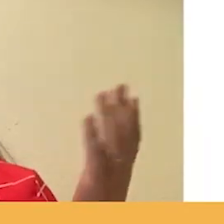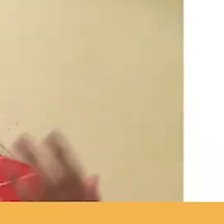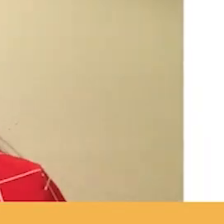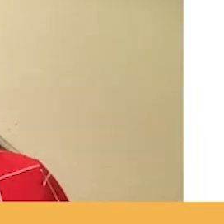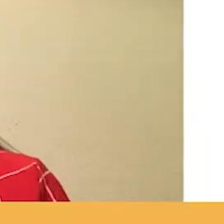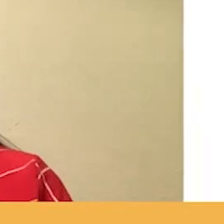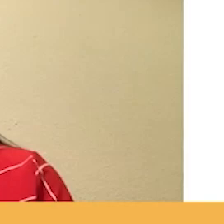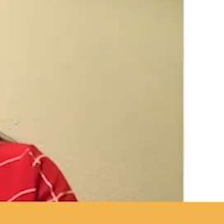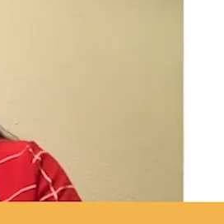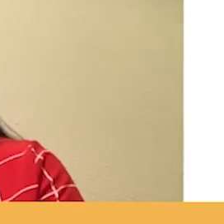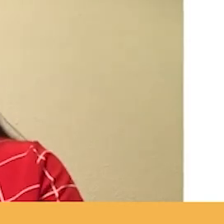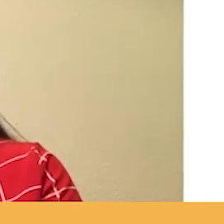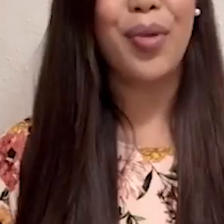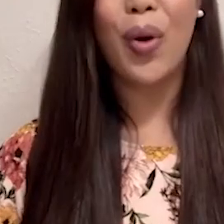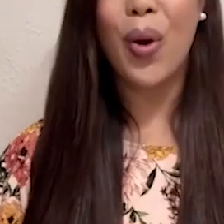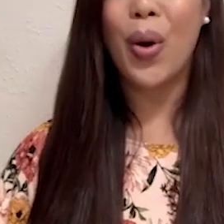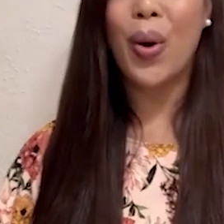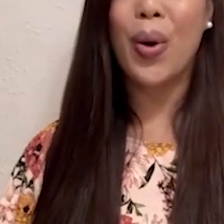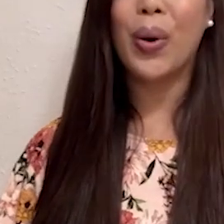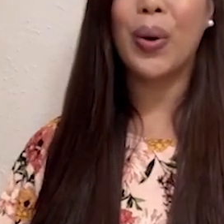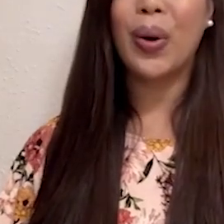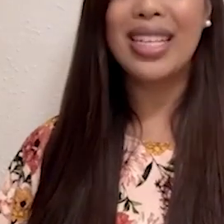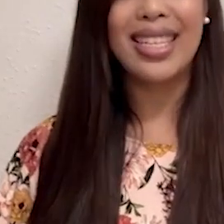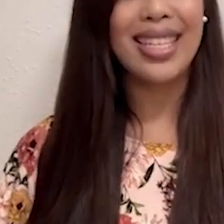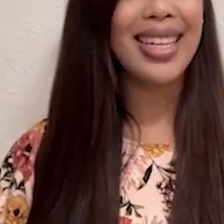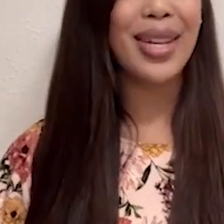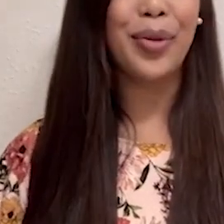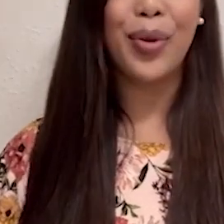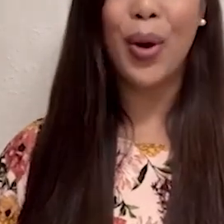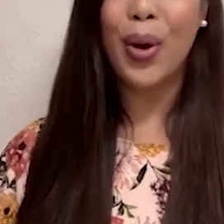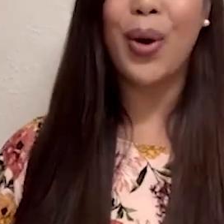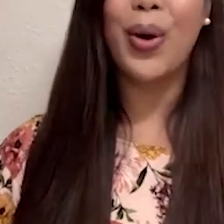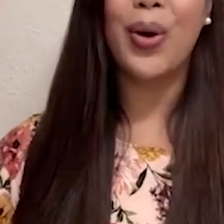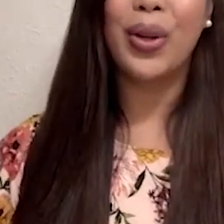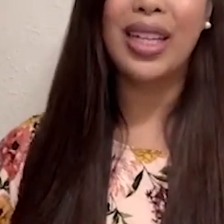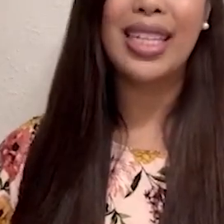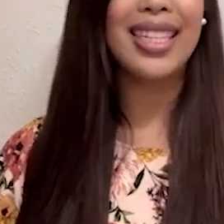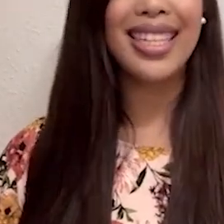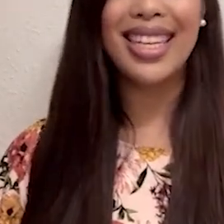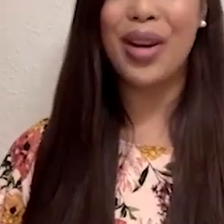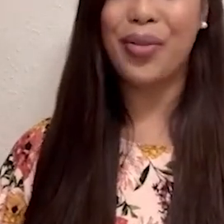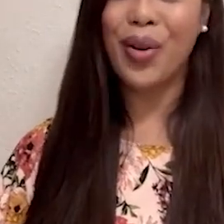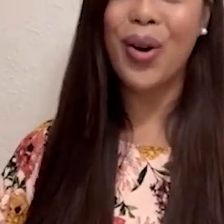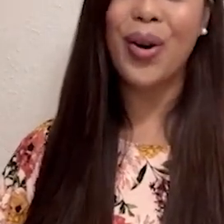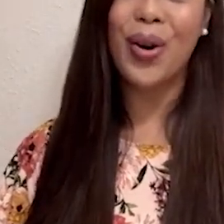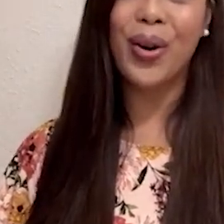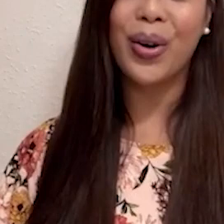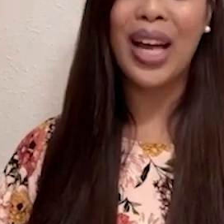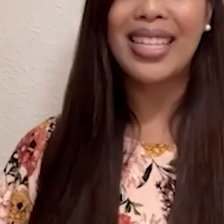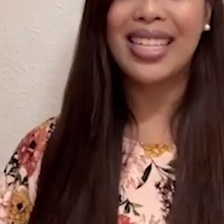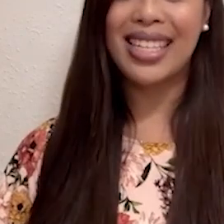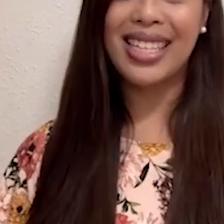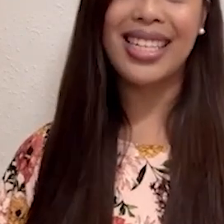see forever. CFO, CFO, CFO,